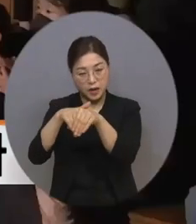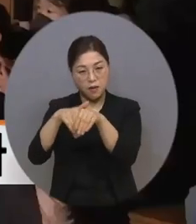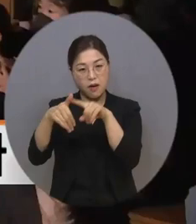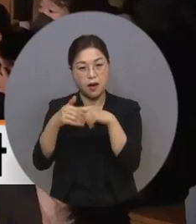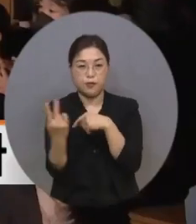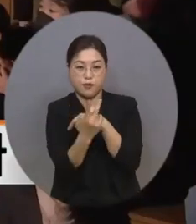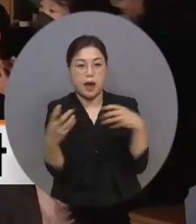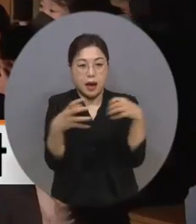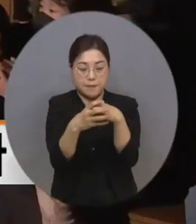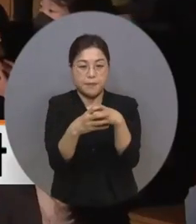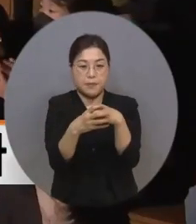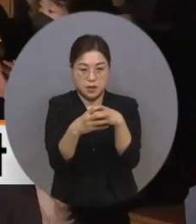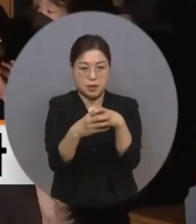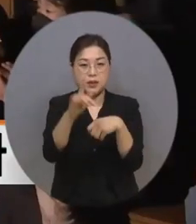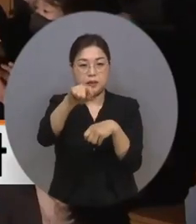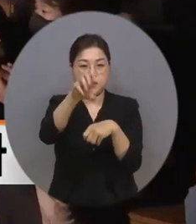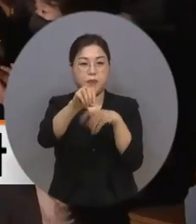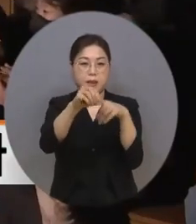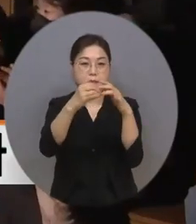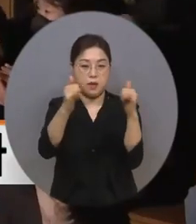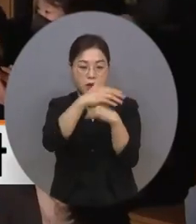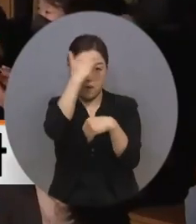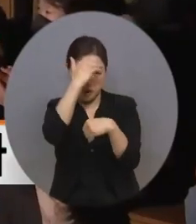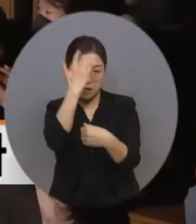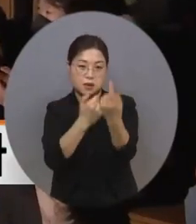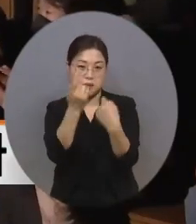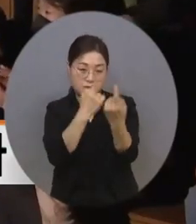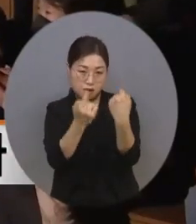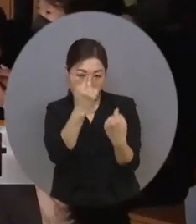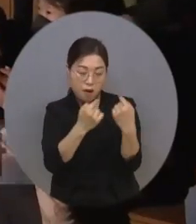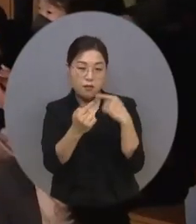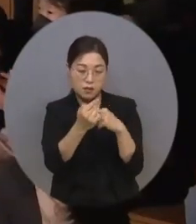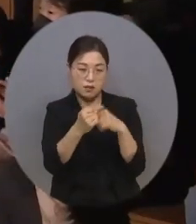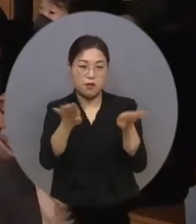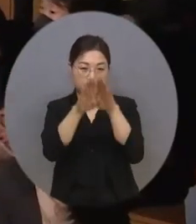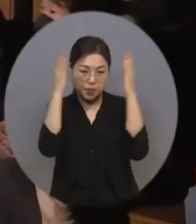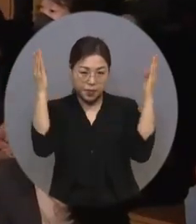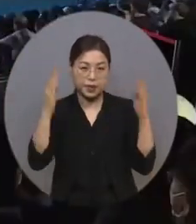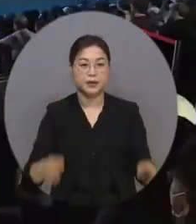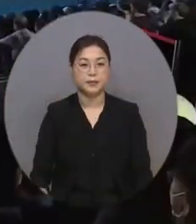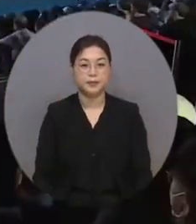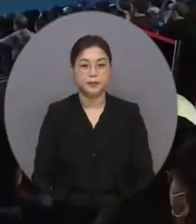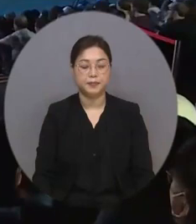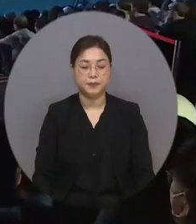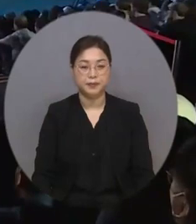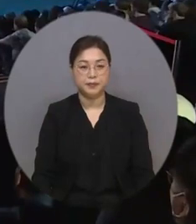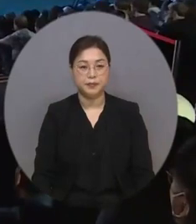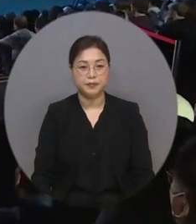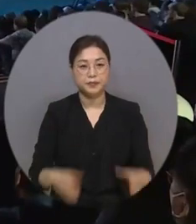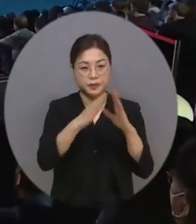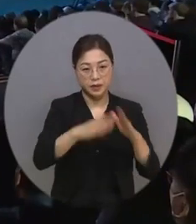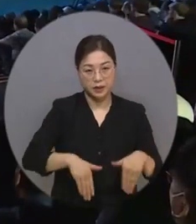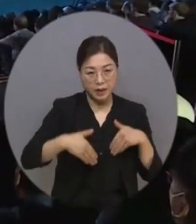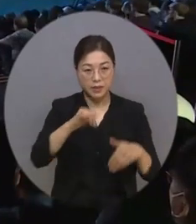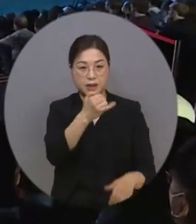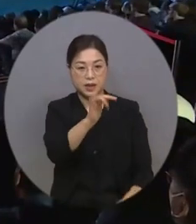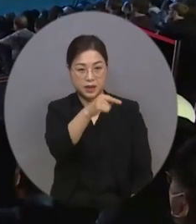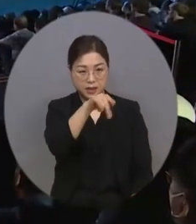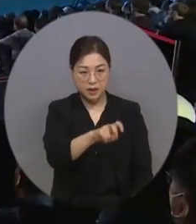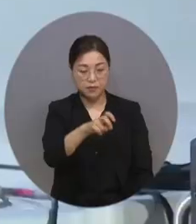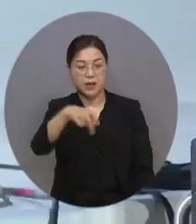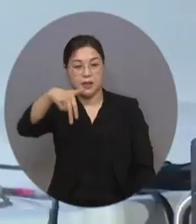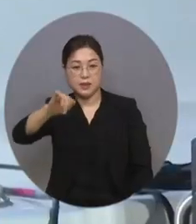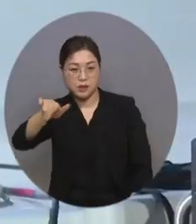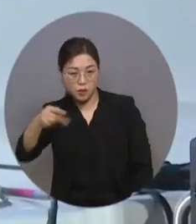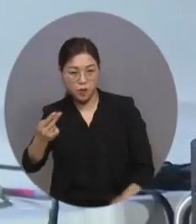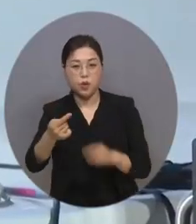프로그램으로 15만여 명의 관광객을 끌어모으며 성황리에 개최됐습니다. 전남도와 해남군, 진도군이